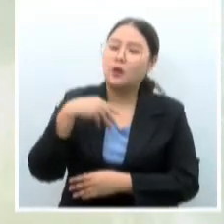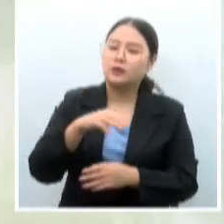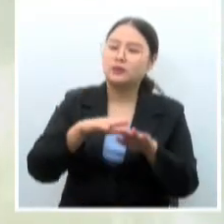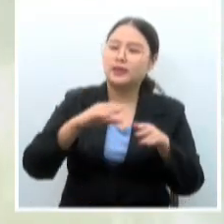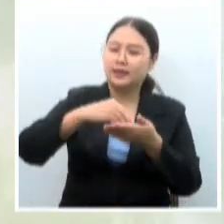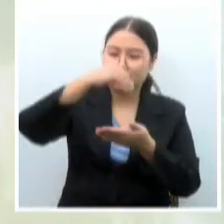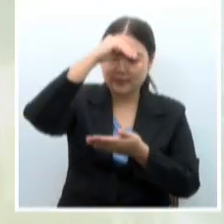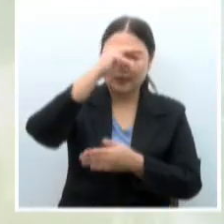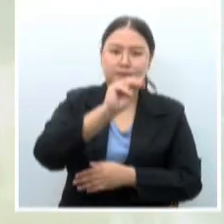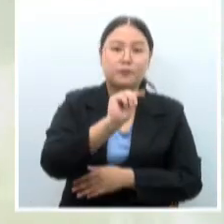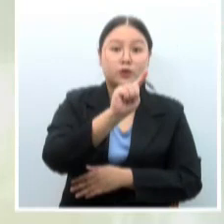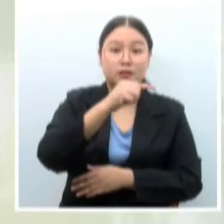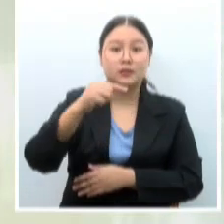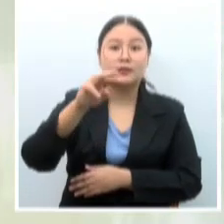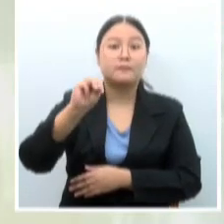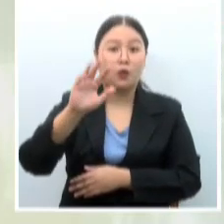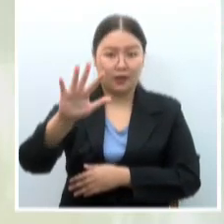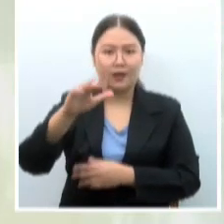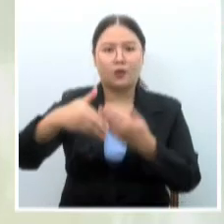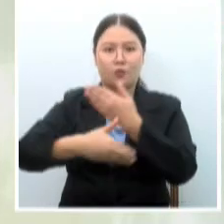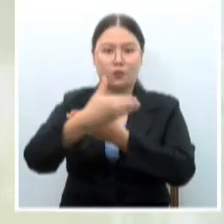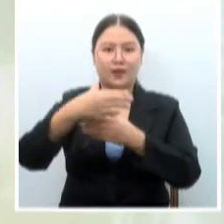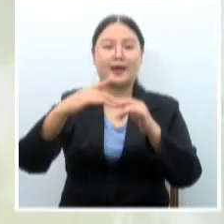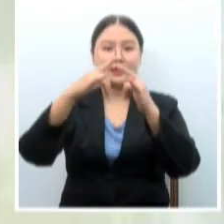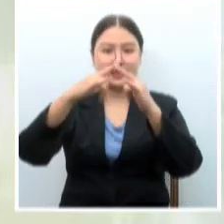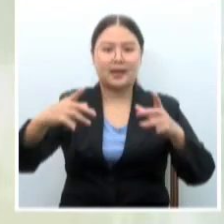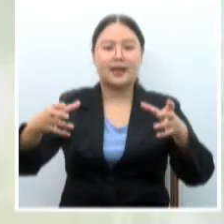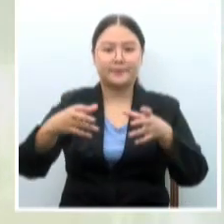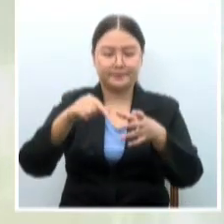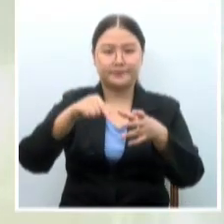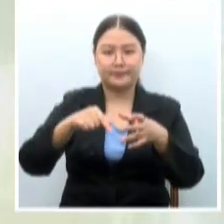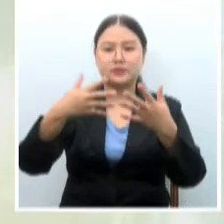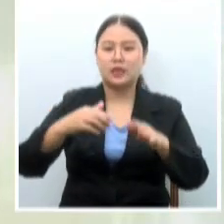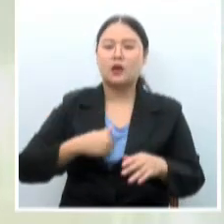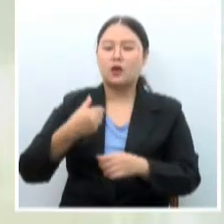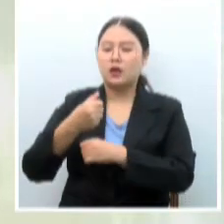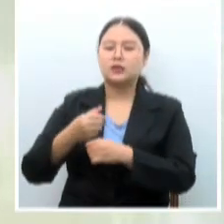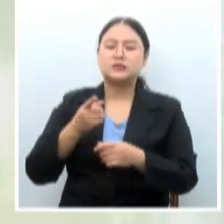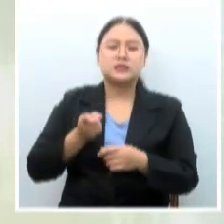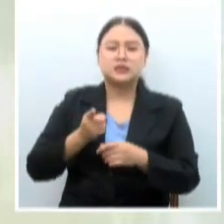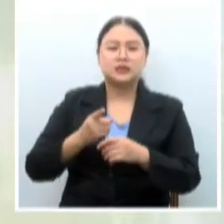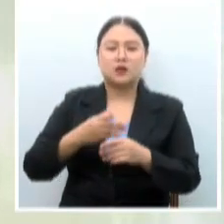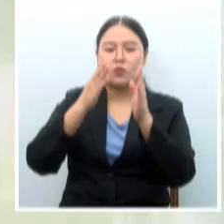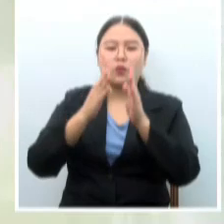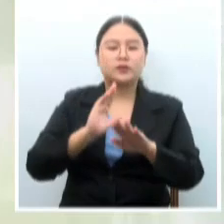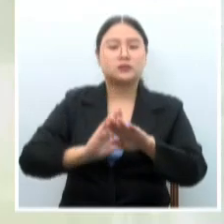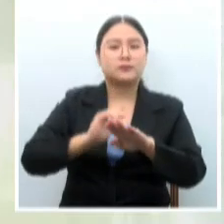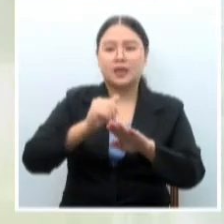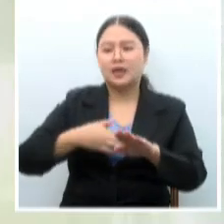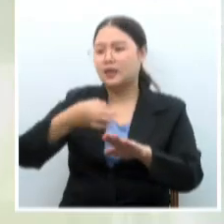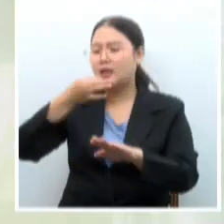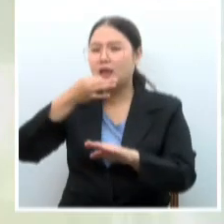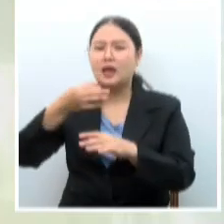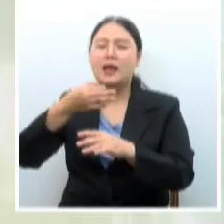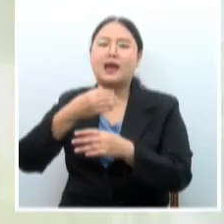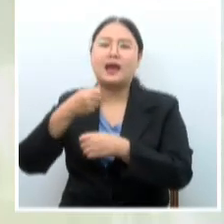รงจุดนี้แล้วก็เรื่องของอายุไม่ได้เกี่ยวข้องกับความสามารถเรื่องของความชอบและได้ถูกดึงออก